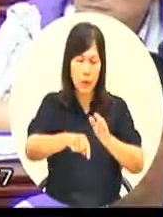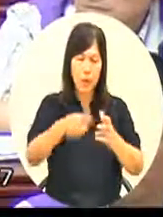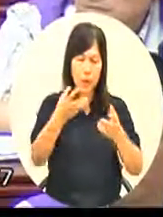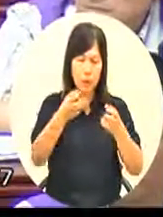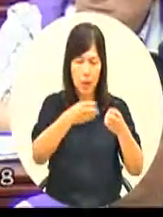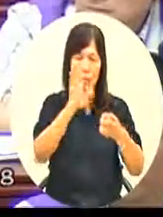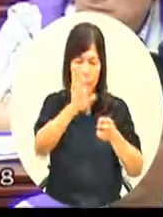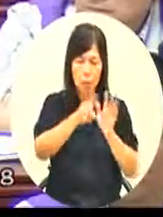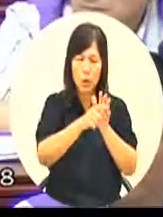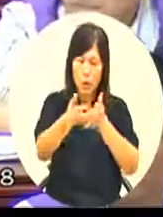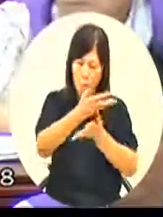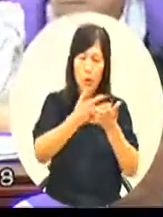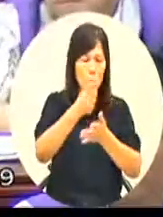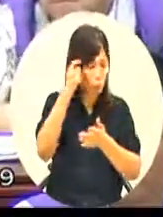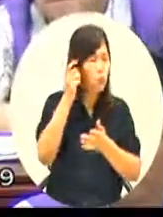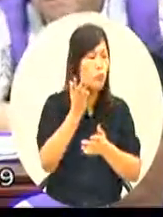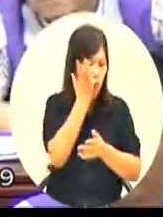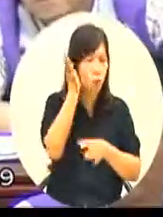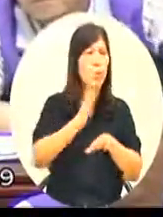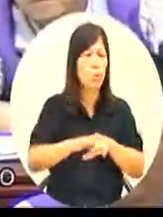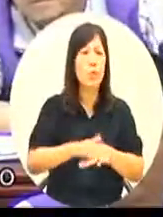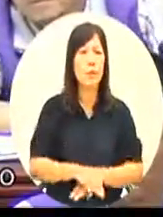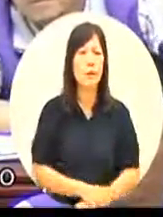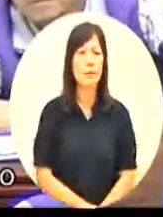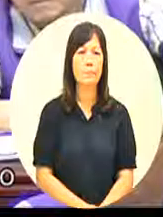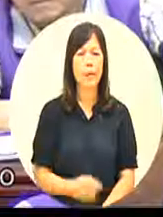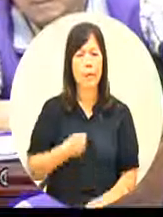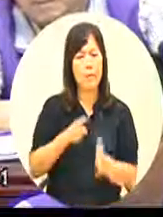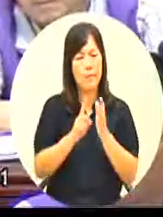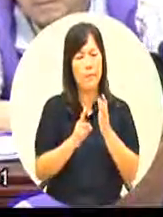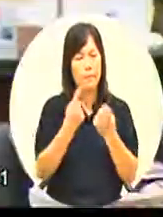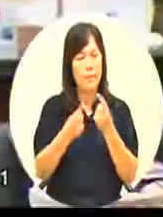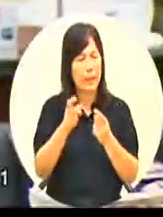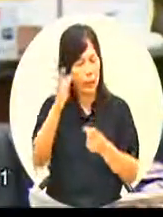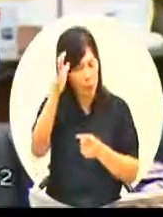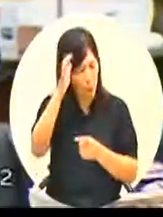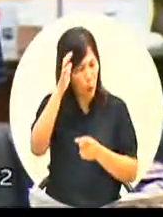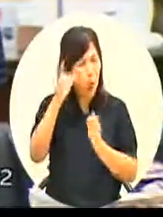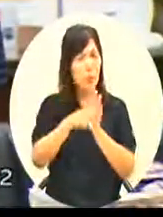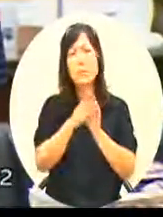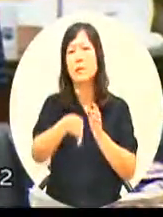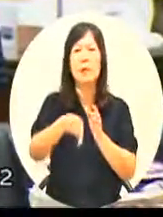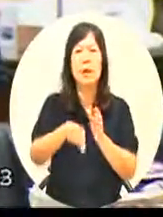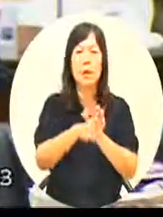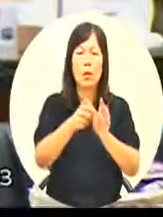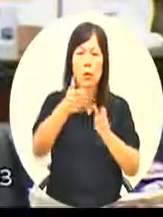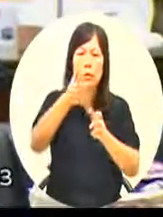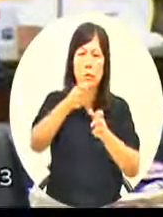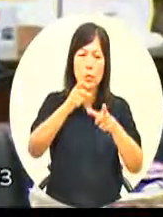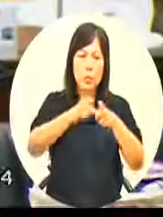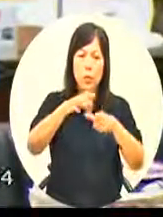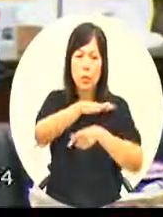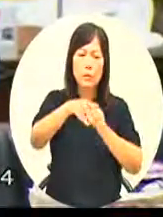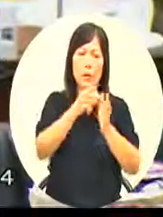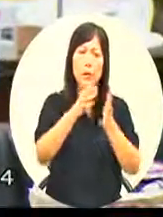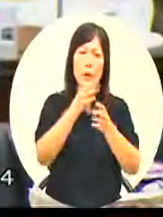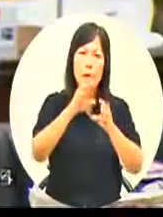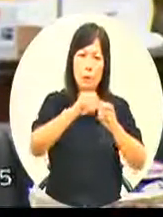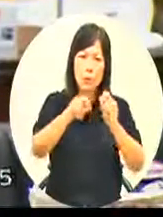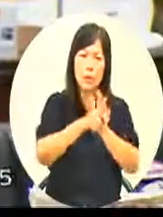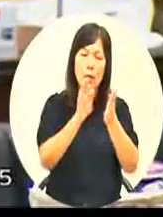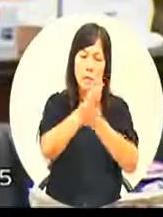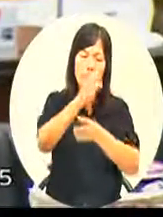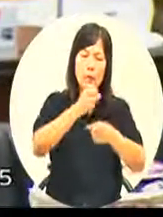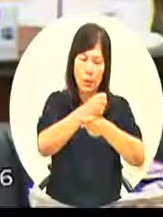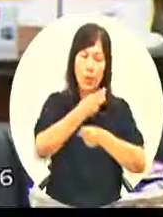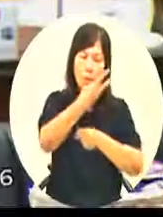我想这个沟通管道绝对没有问题哦，谢谢。 我是比较期待啦，毕竟就是说这边有50几公顷的土地，除了未来整个博尔特